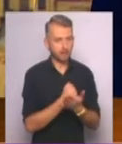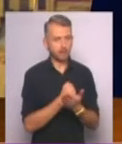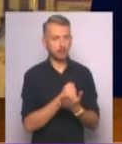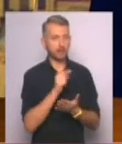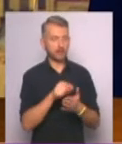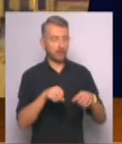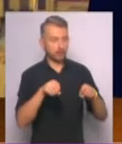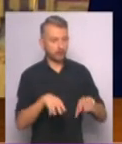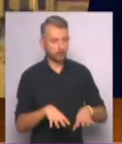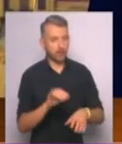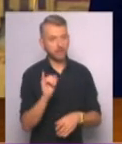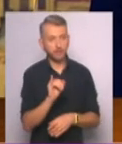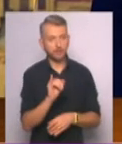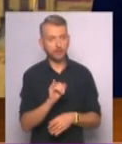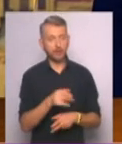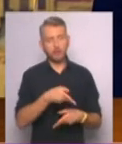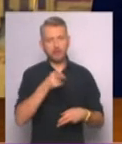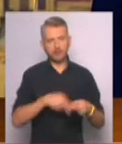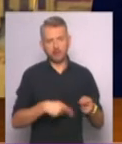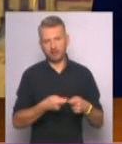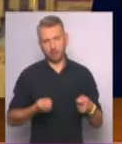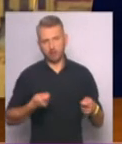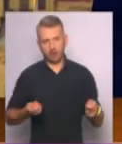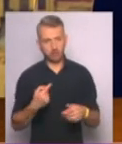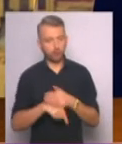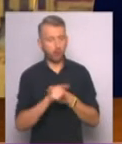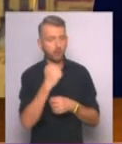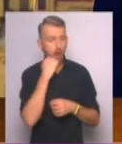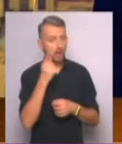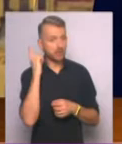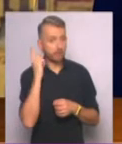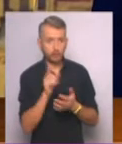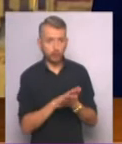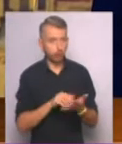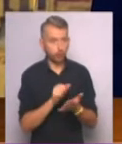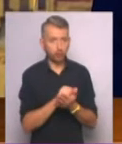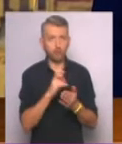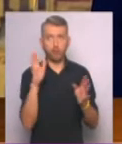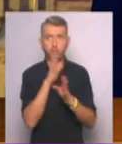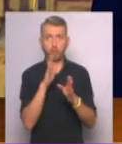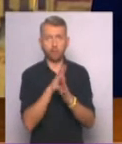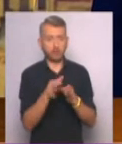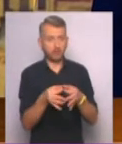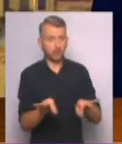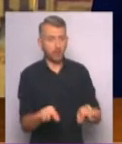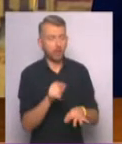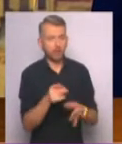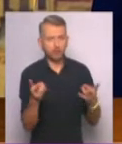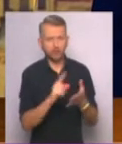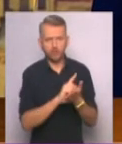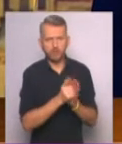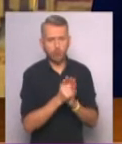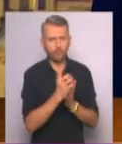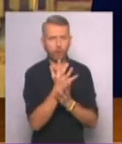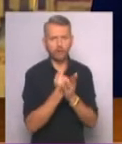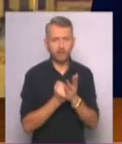найскорішим часом прийняти це рішення, і вже перестати зволікати, бо ці артефакти вони руйнуються на повітрі. Звичайно, їх потрібно зберігати. Так, їх потрібно терміново консервувати,